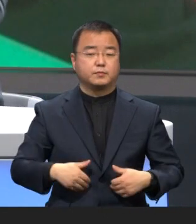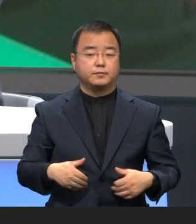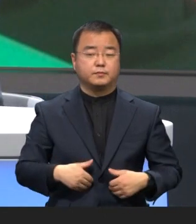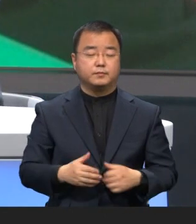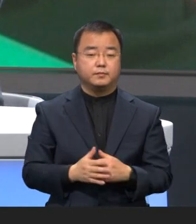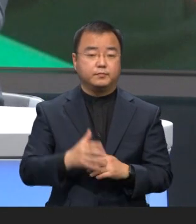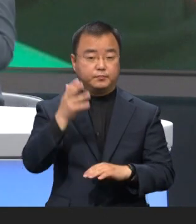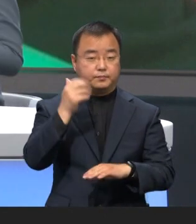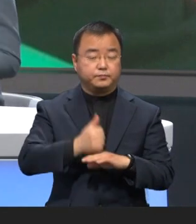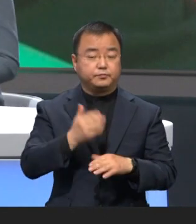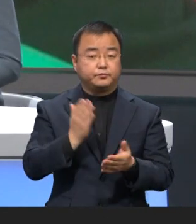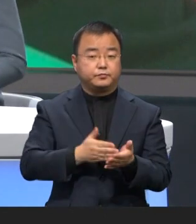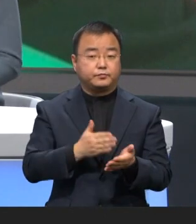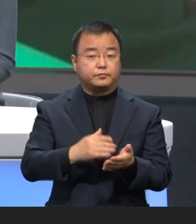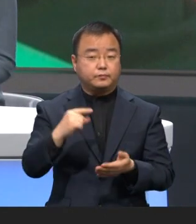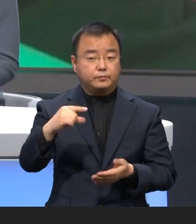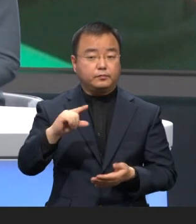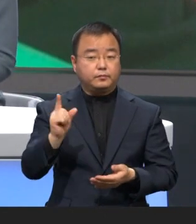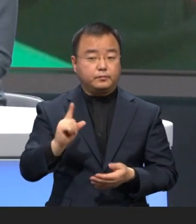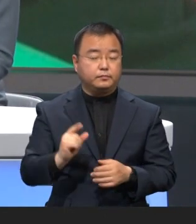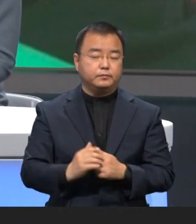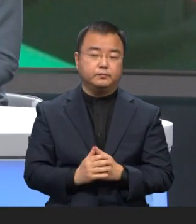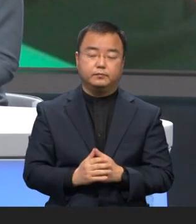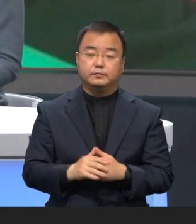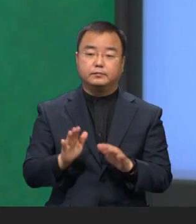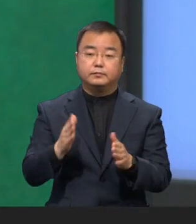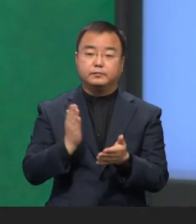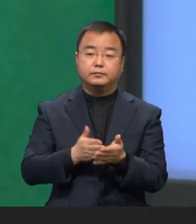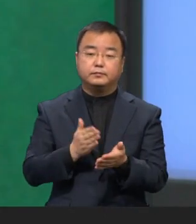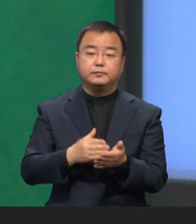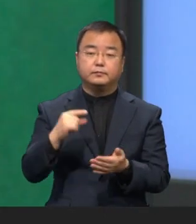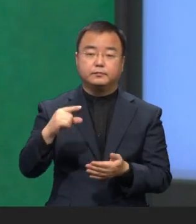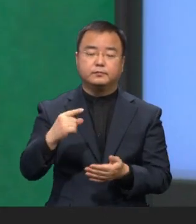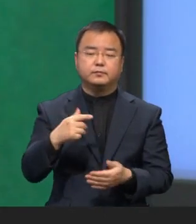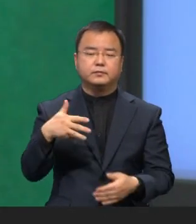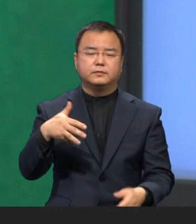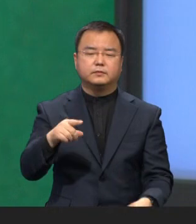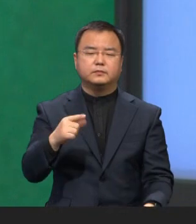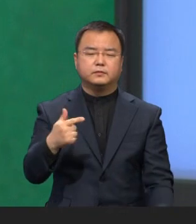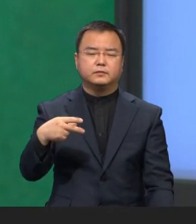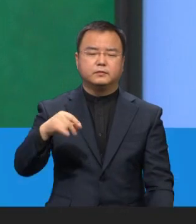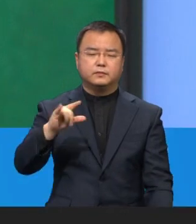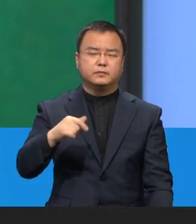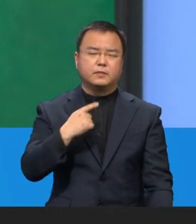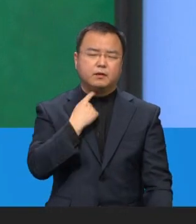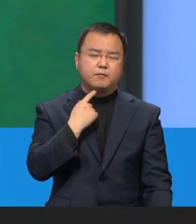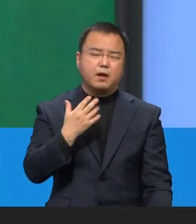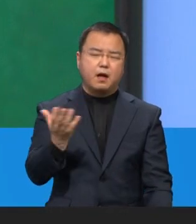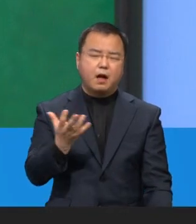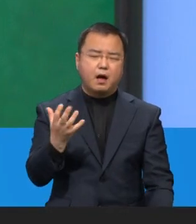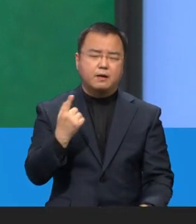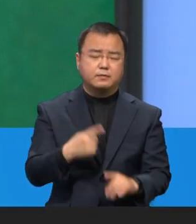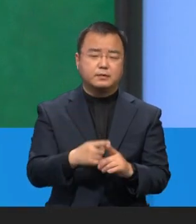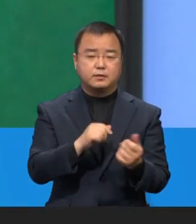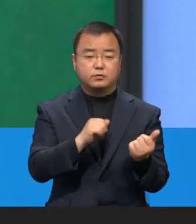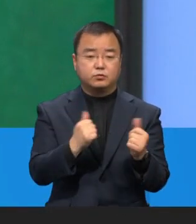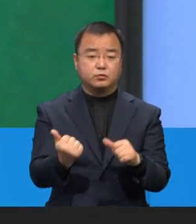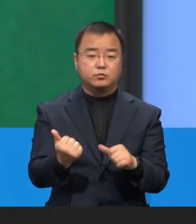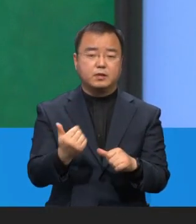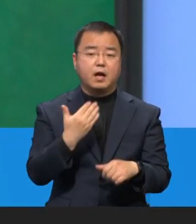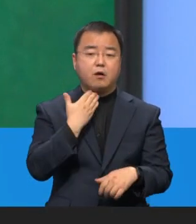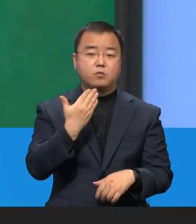자, 끝으로 오늘의 뉴스지 어떤 소식입니까? 네, 오늘의 뉴스지는 천식 발작으로 고통받다가 숨진 9살 영국